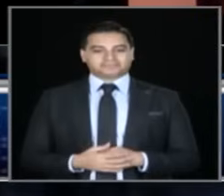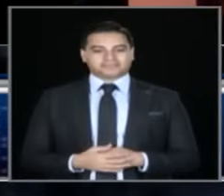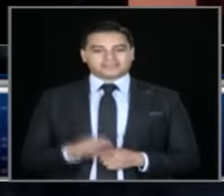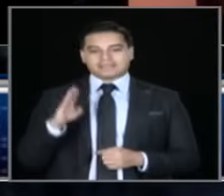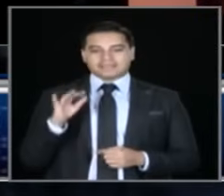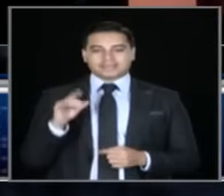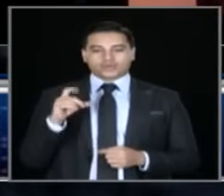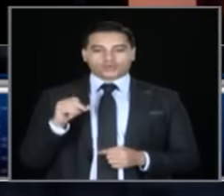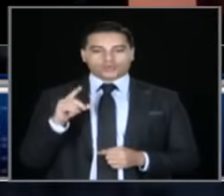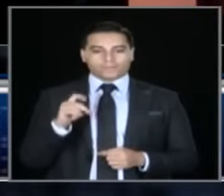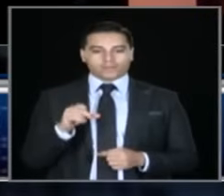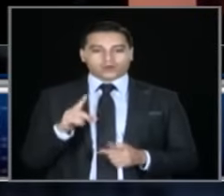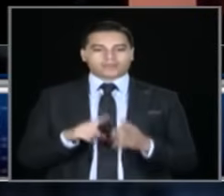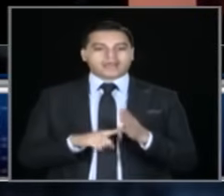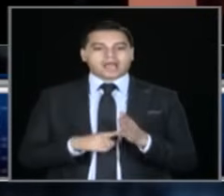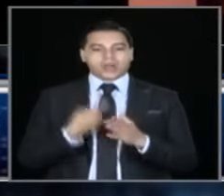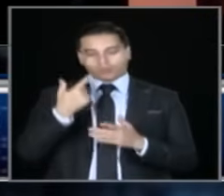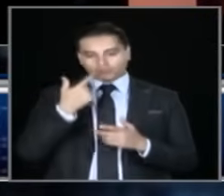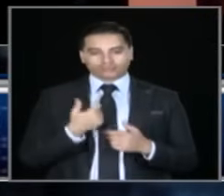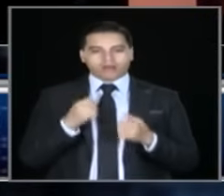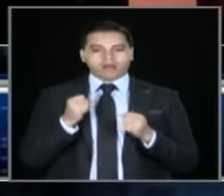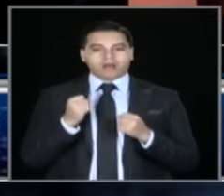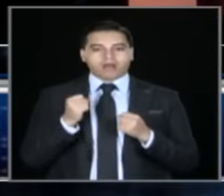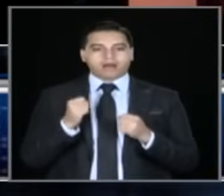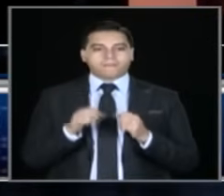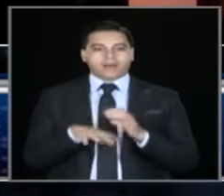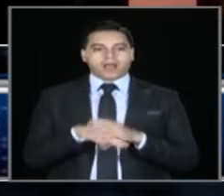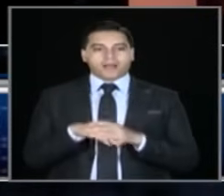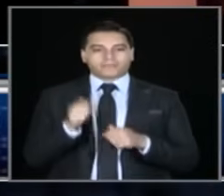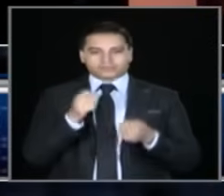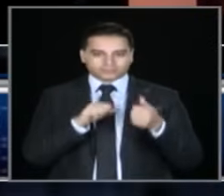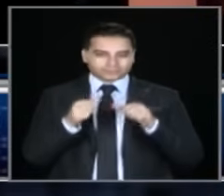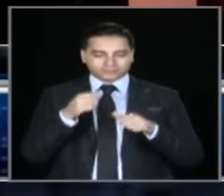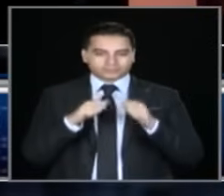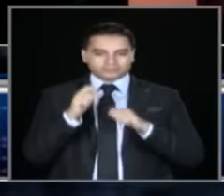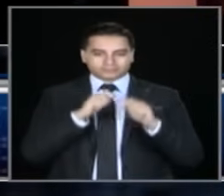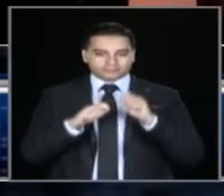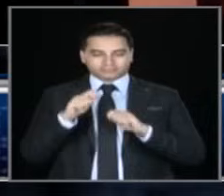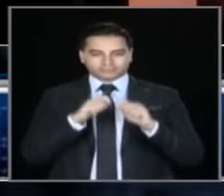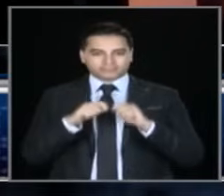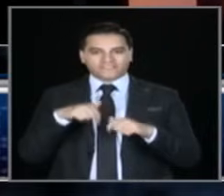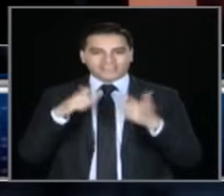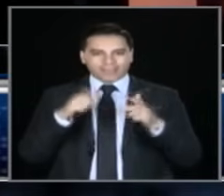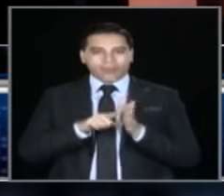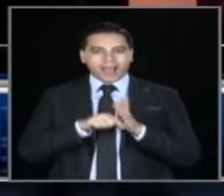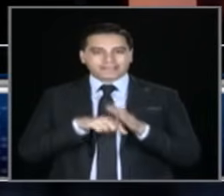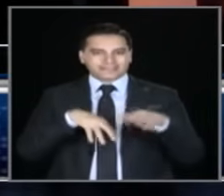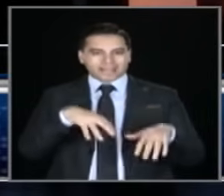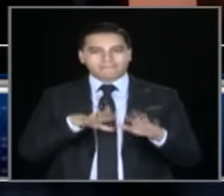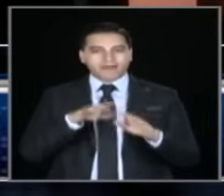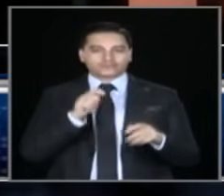كيروبو هو أول روبوت ناطق في الفضاء صنعته إحدى الدول الأسيوية، فما